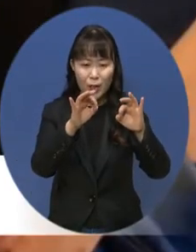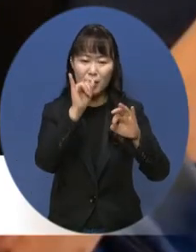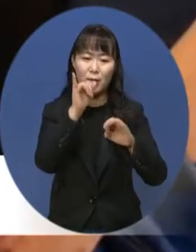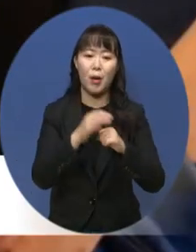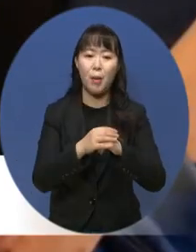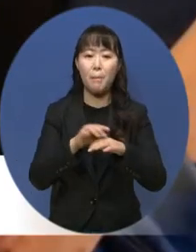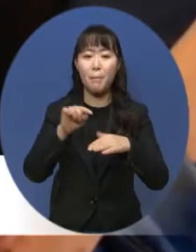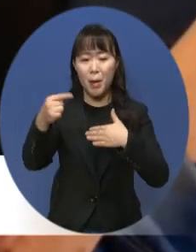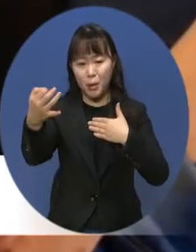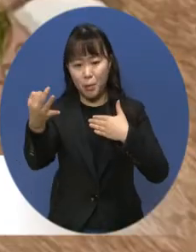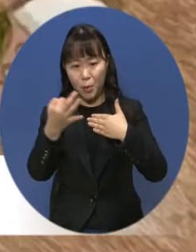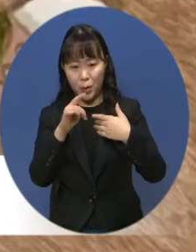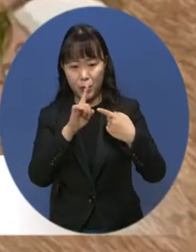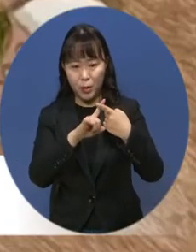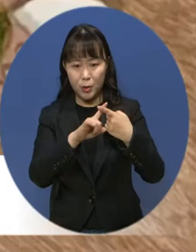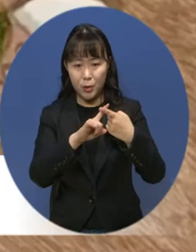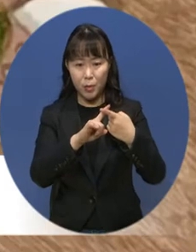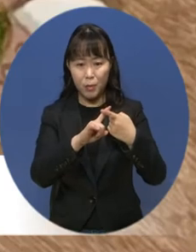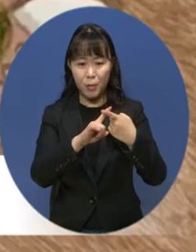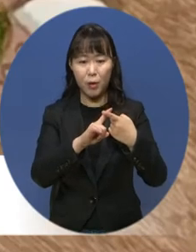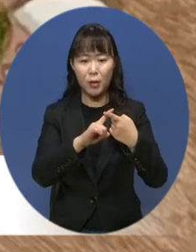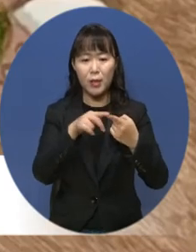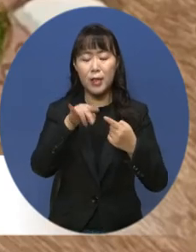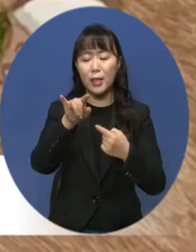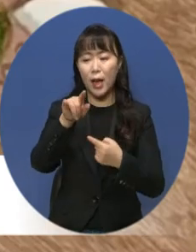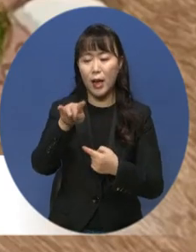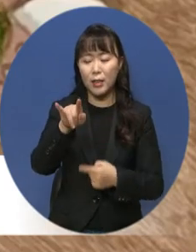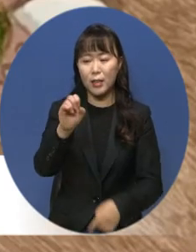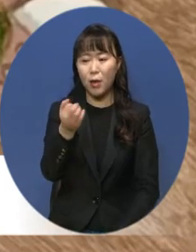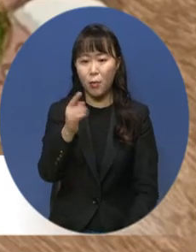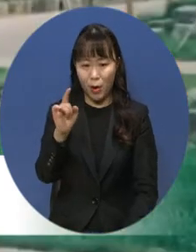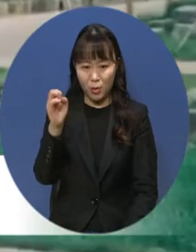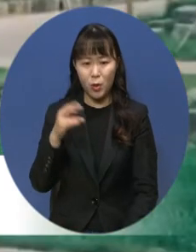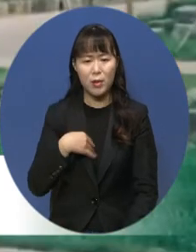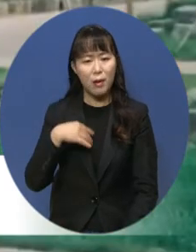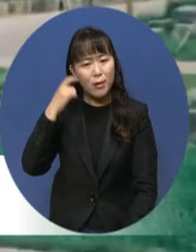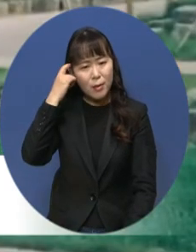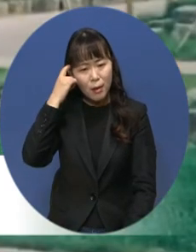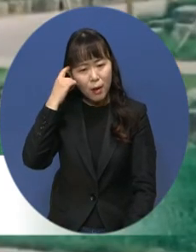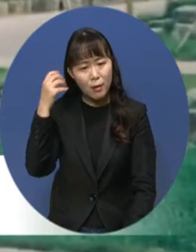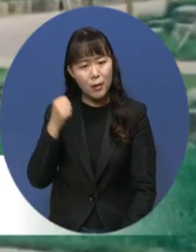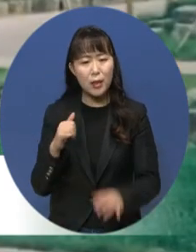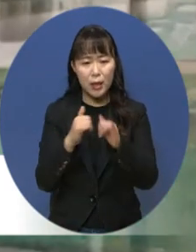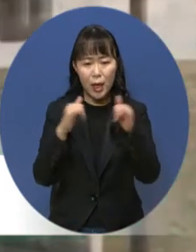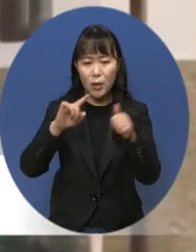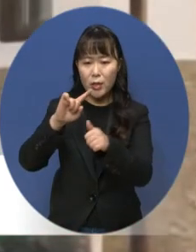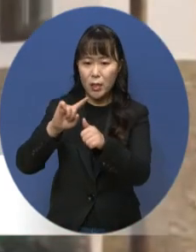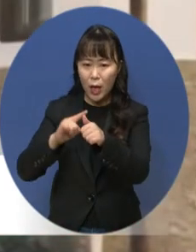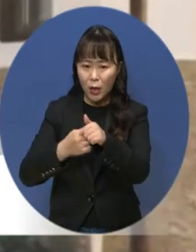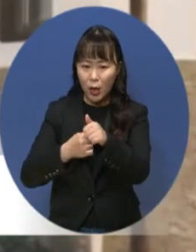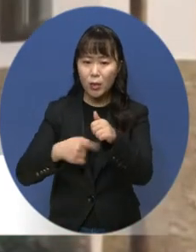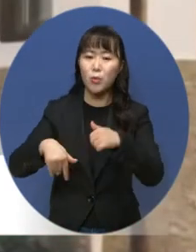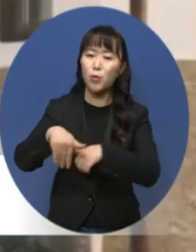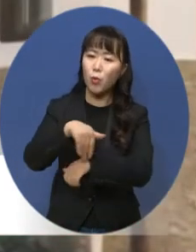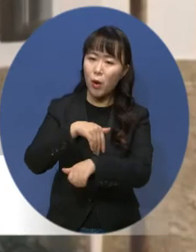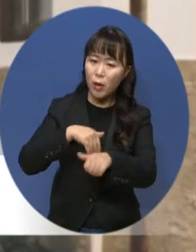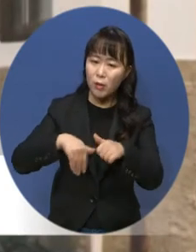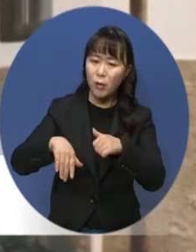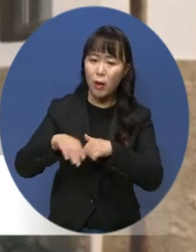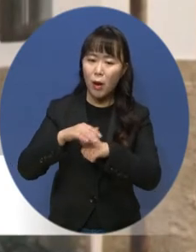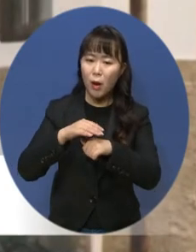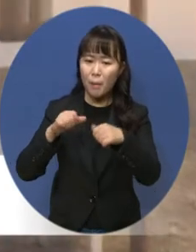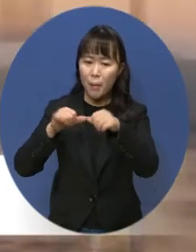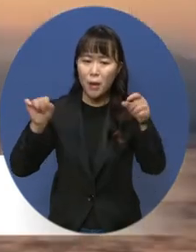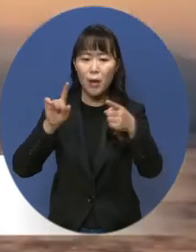밖에서 보이는 것을 표현하는 사생 와 적인 것도 있고 자기가 생각한 인간과 자연의 좋아하나 파괴를